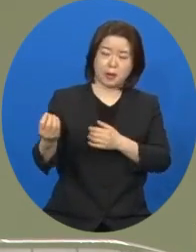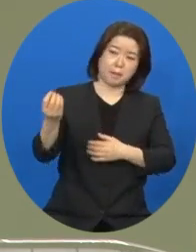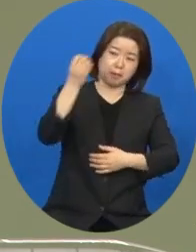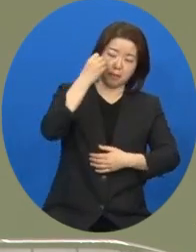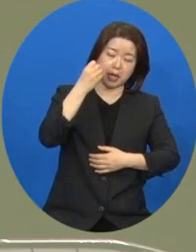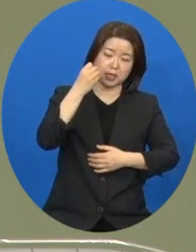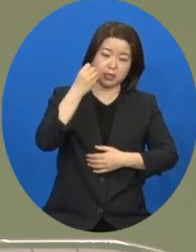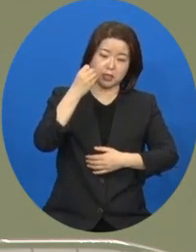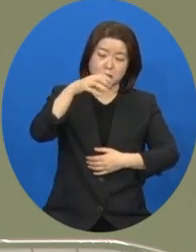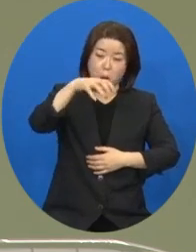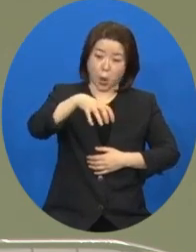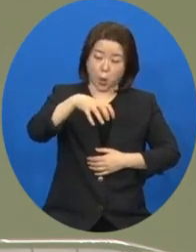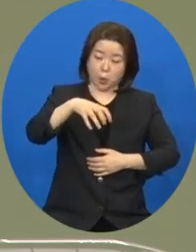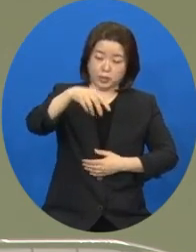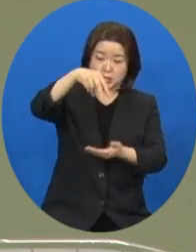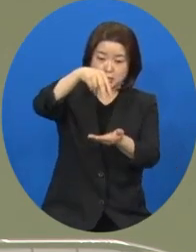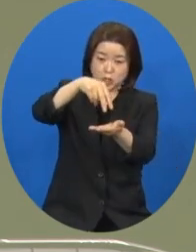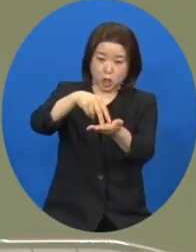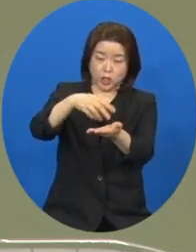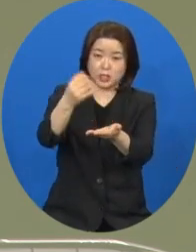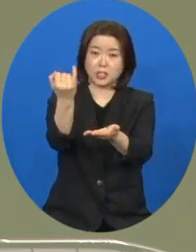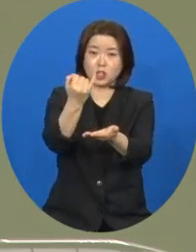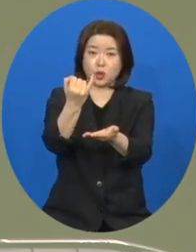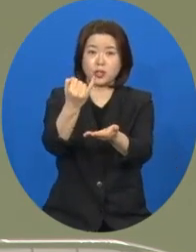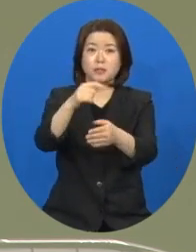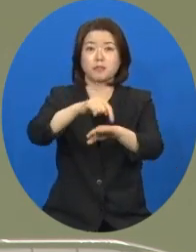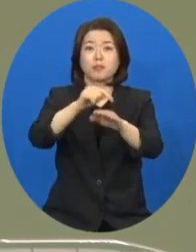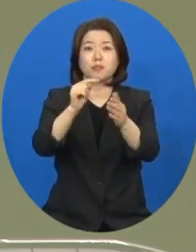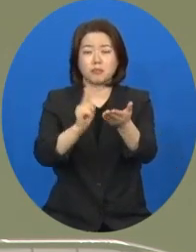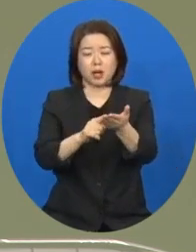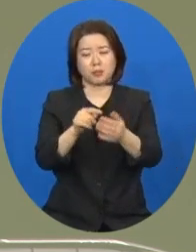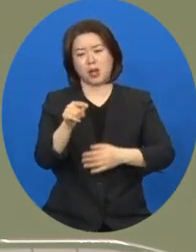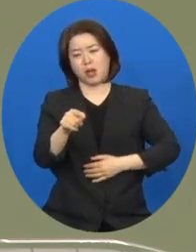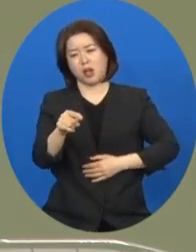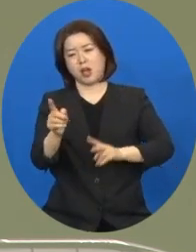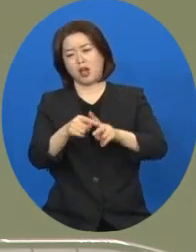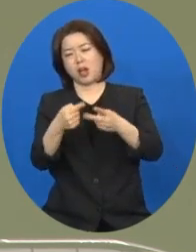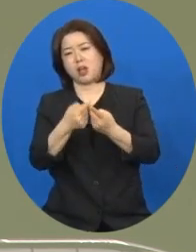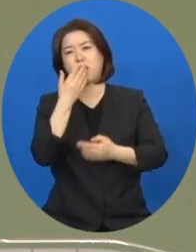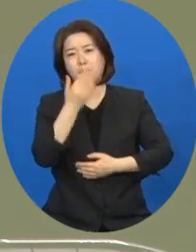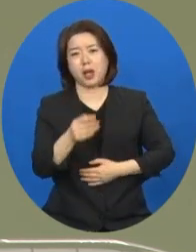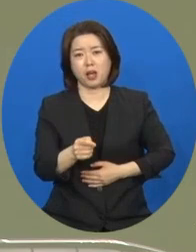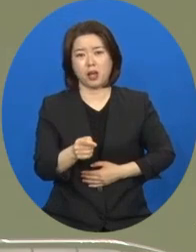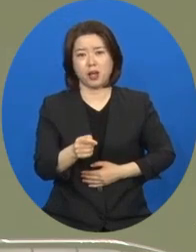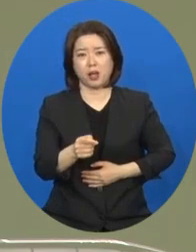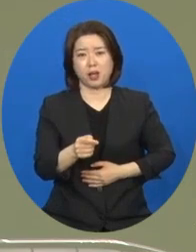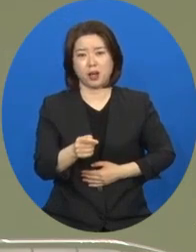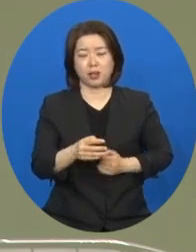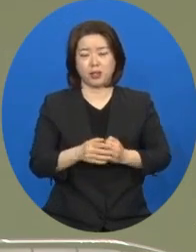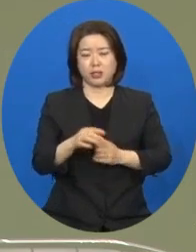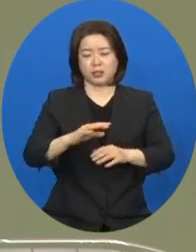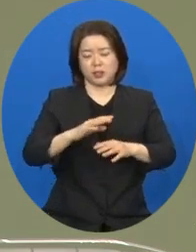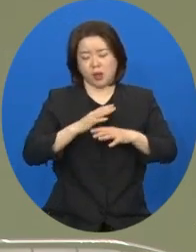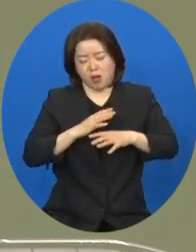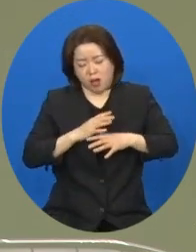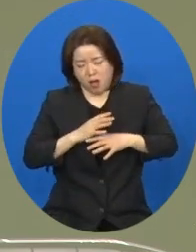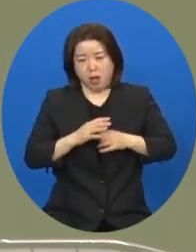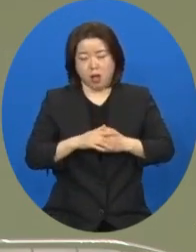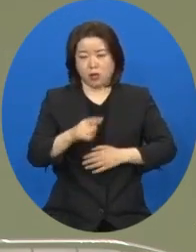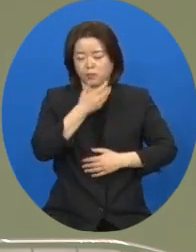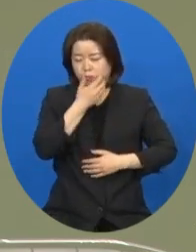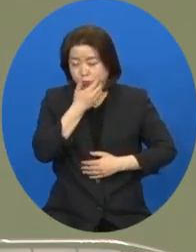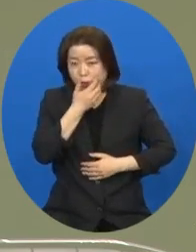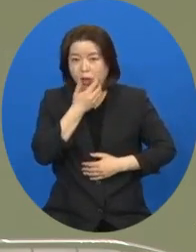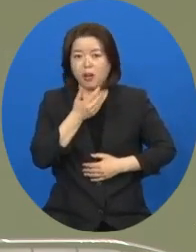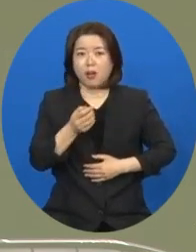서 있는 이 여인의 심정이 이해가 되는 것 같아요. 그 두려움, 그